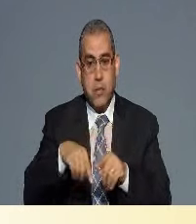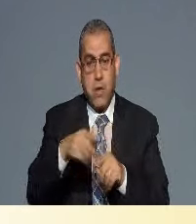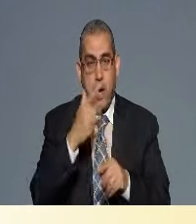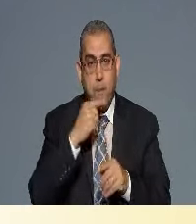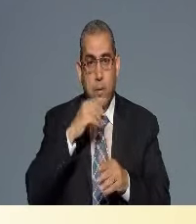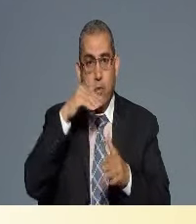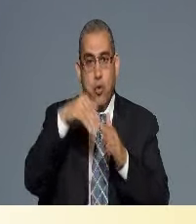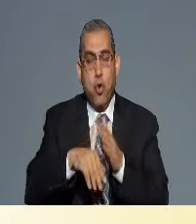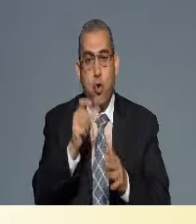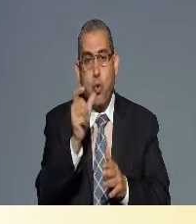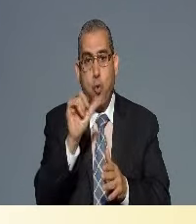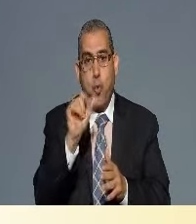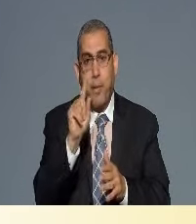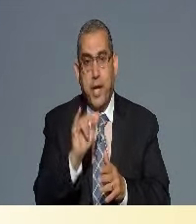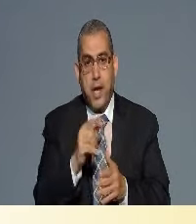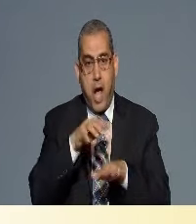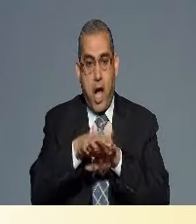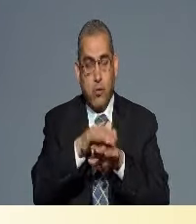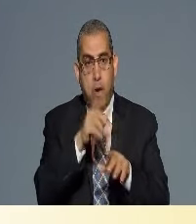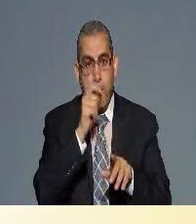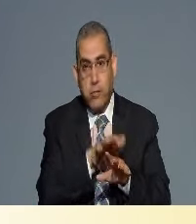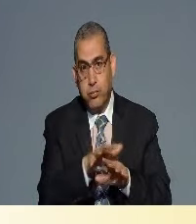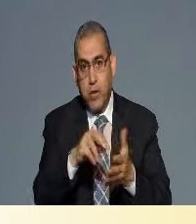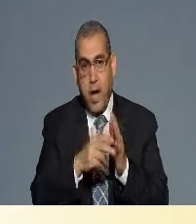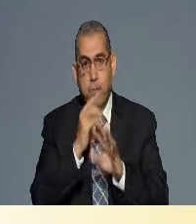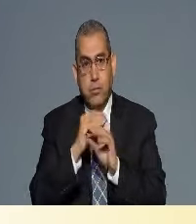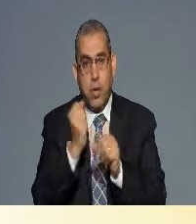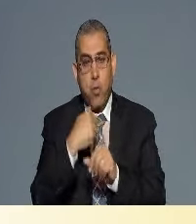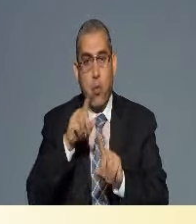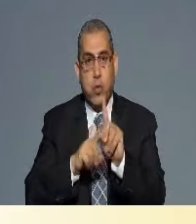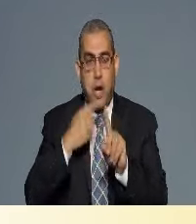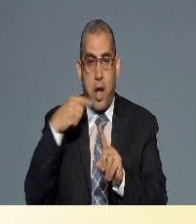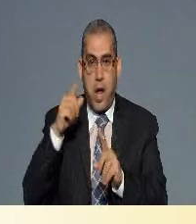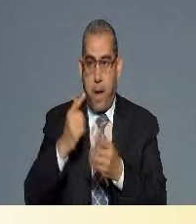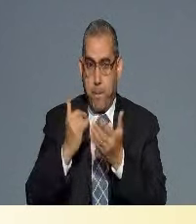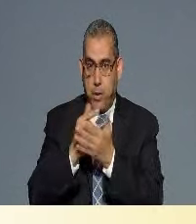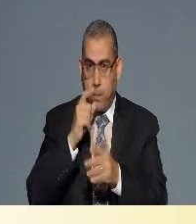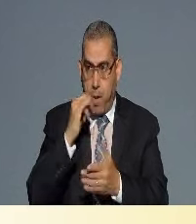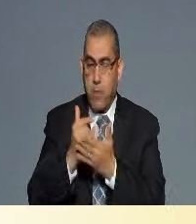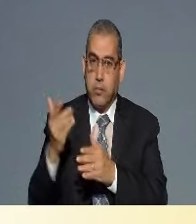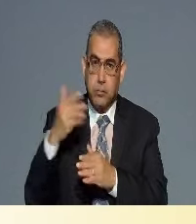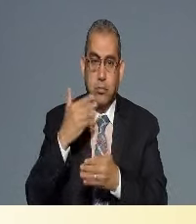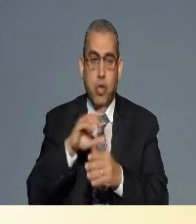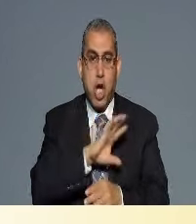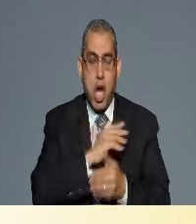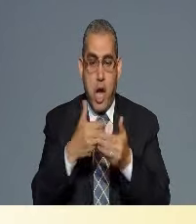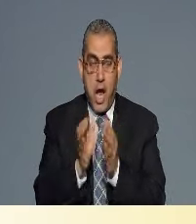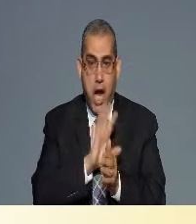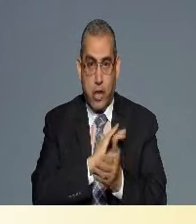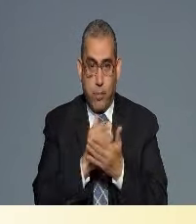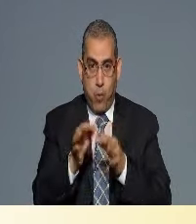النوبي، وتصرفات المية اوصت بها وزارة الري، حاليا الهيئة الهندسية للقوات المسلحة بعد توجيهات